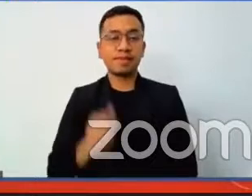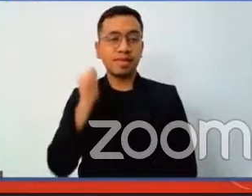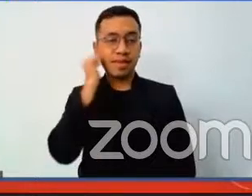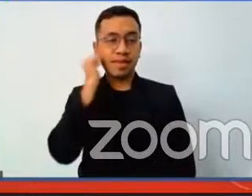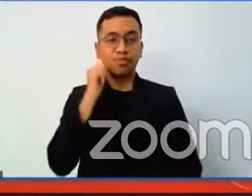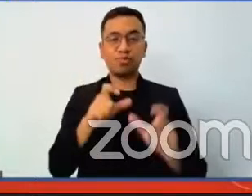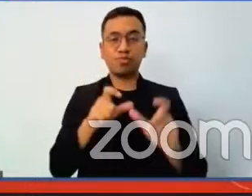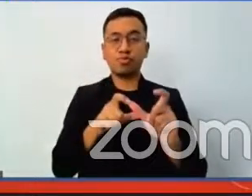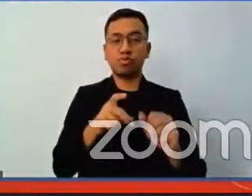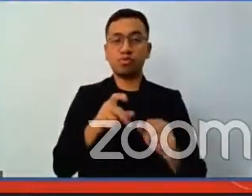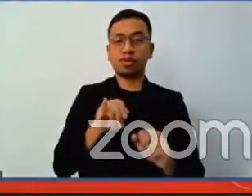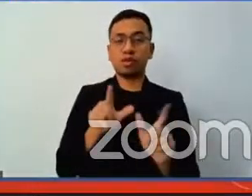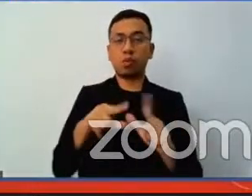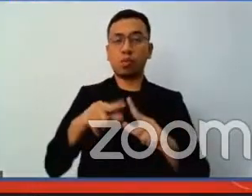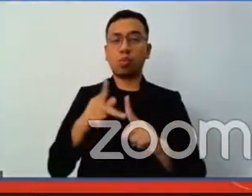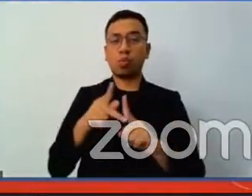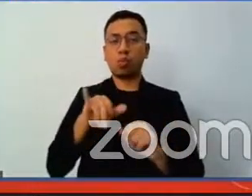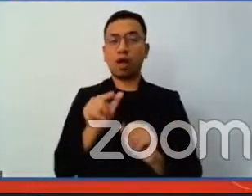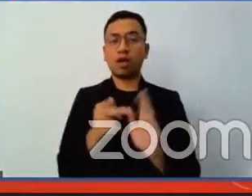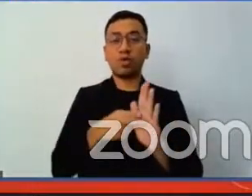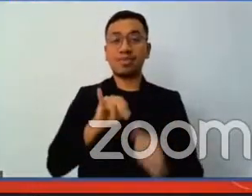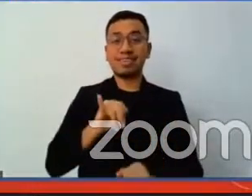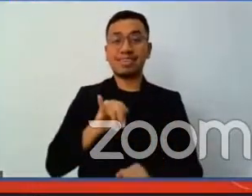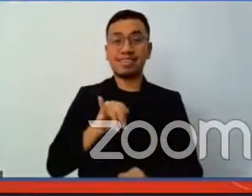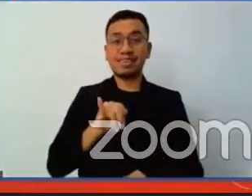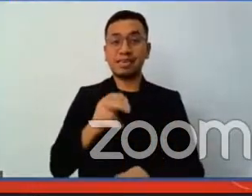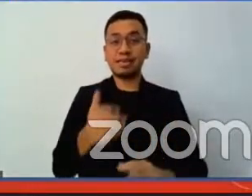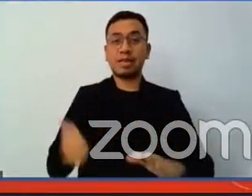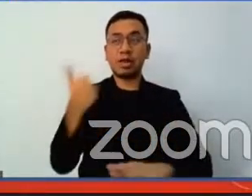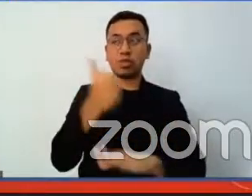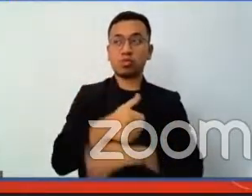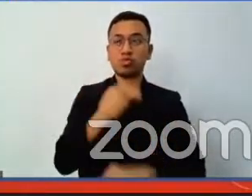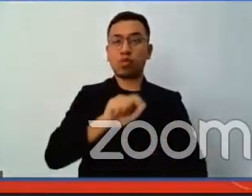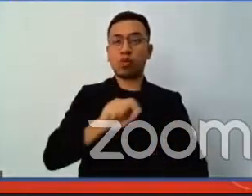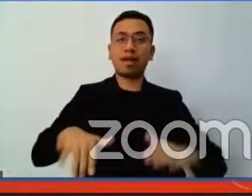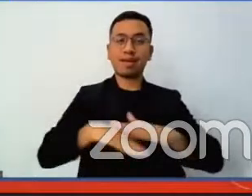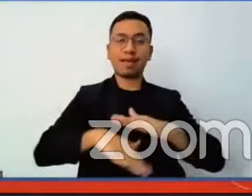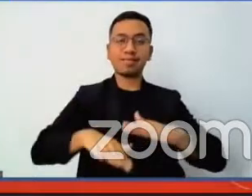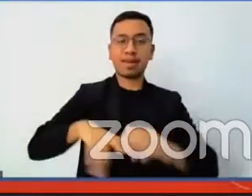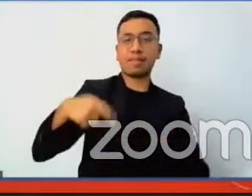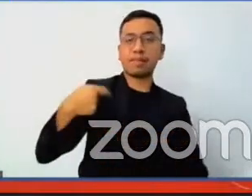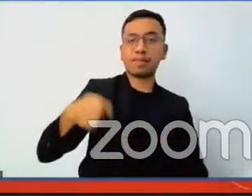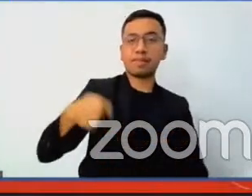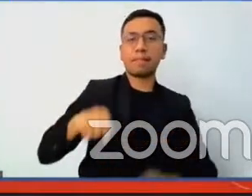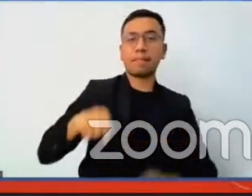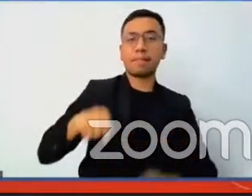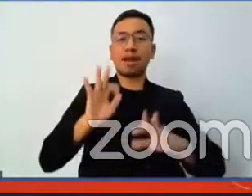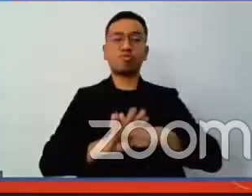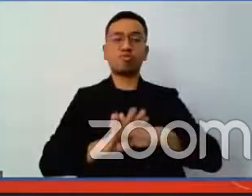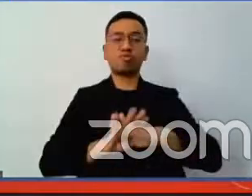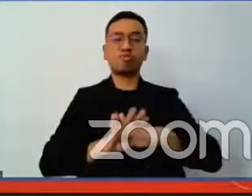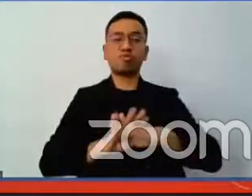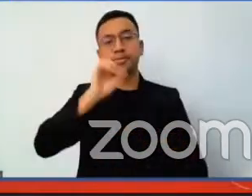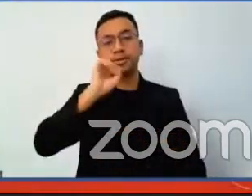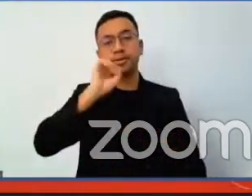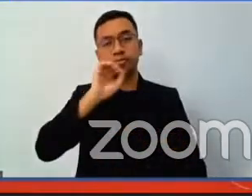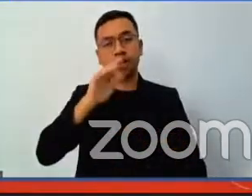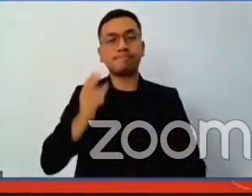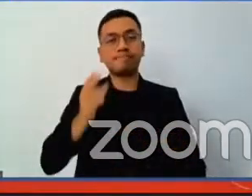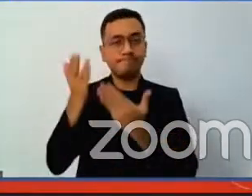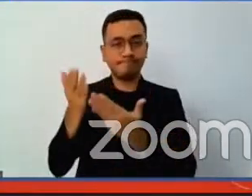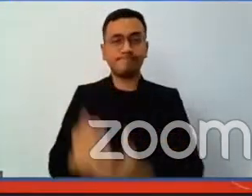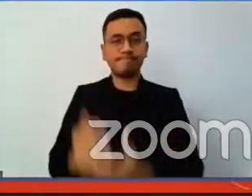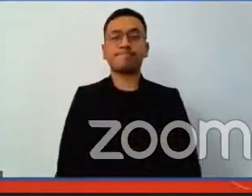Sri Wahyuningsih M.Pd., Direktur Sekolah Dasar Kemendikbudristek, untuk menyampaikan sambutannya. Kepada